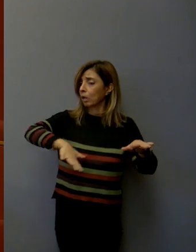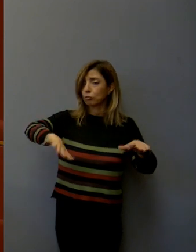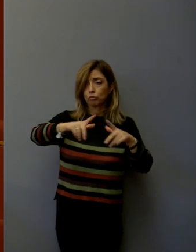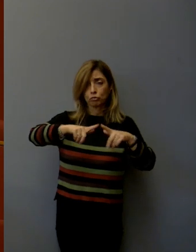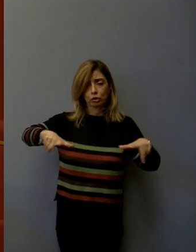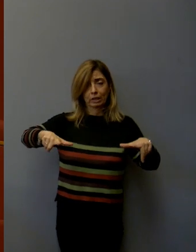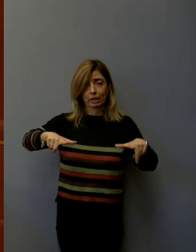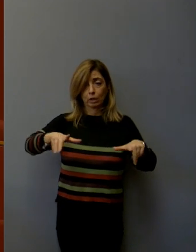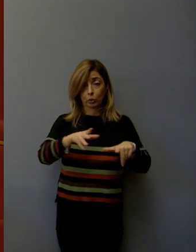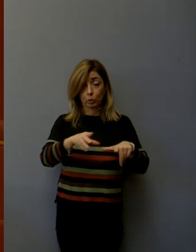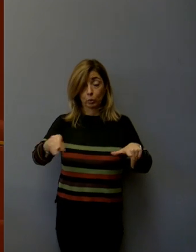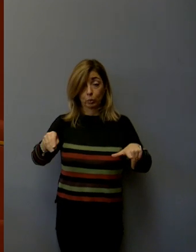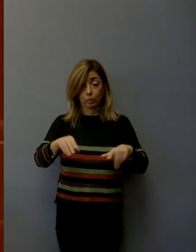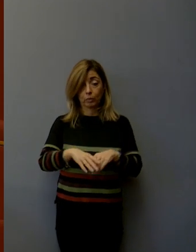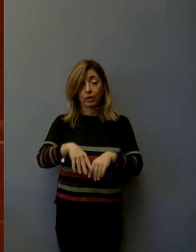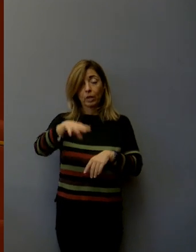4.424